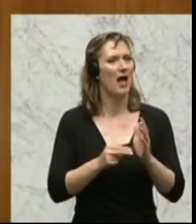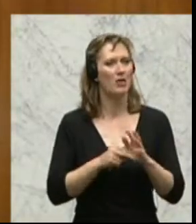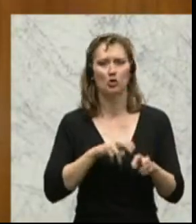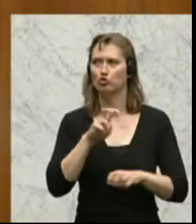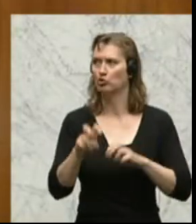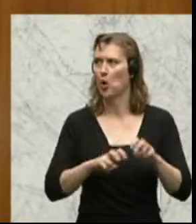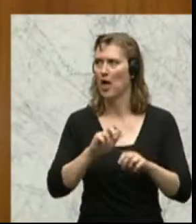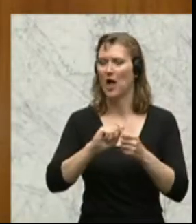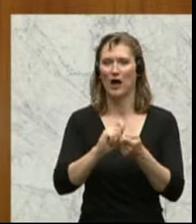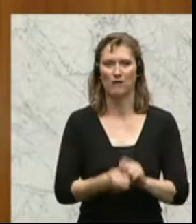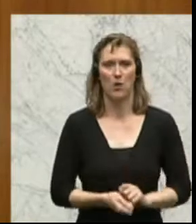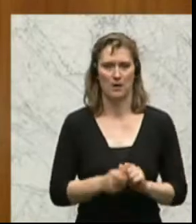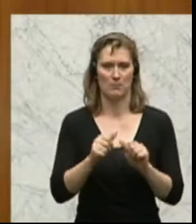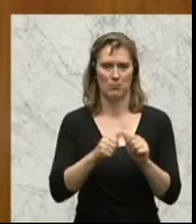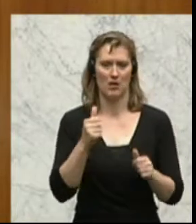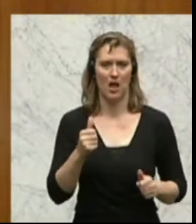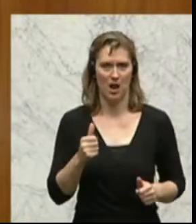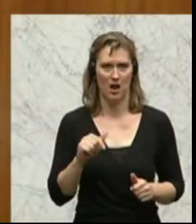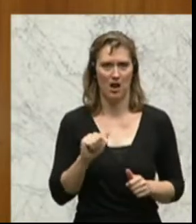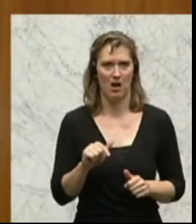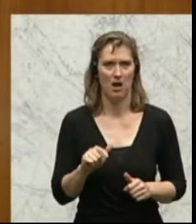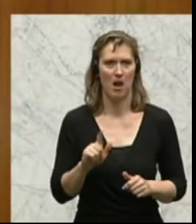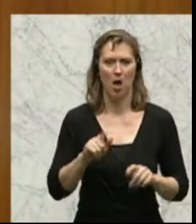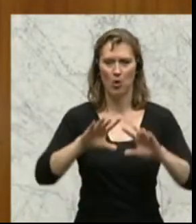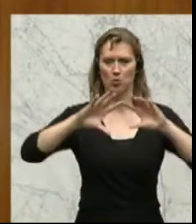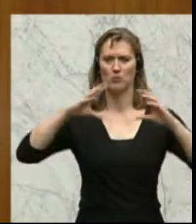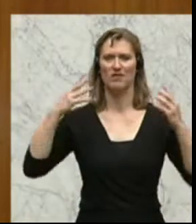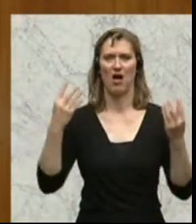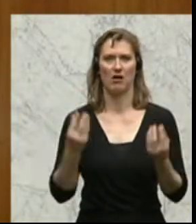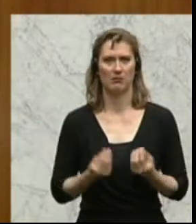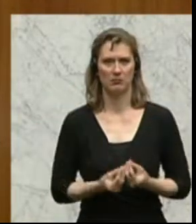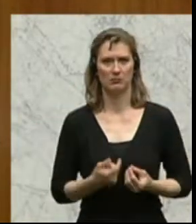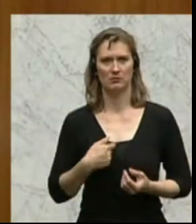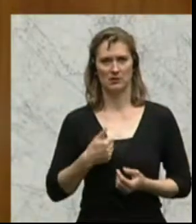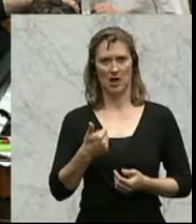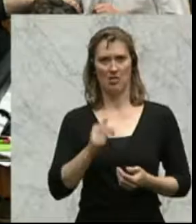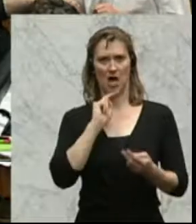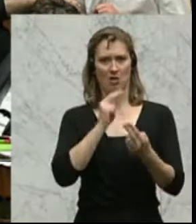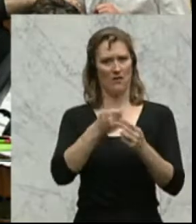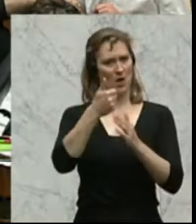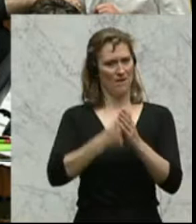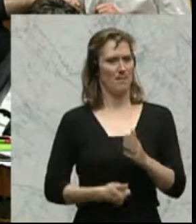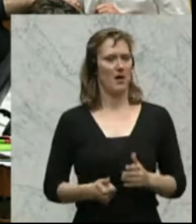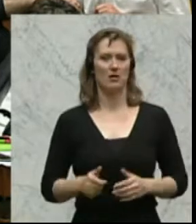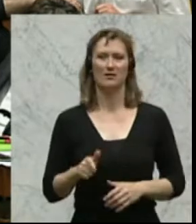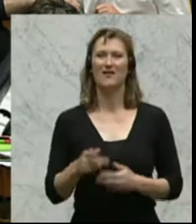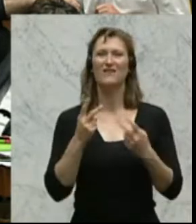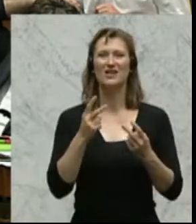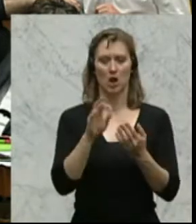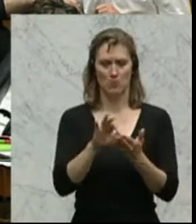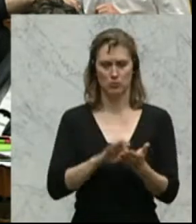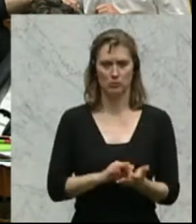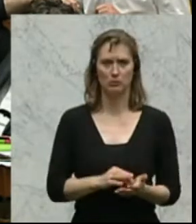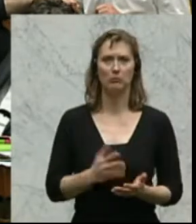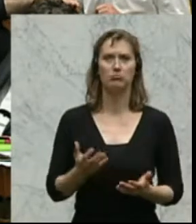bzw. dessen geplanten Umfang, möchte ich unter einem wie folgt beantworten. Die Eckpunkte sind durch das